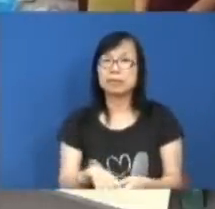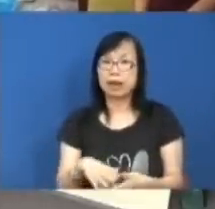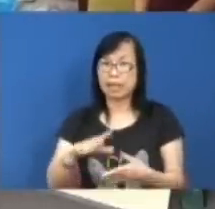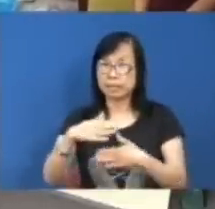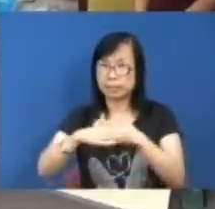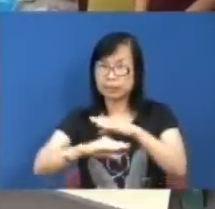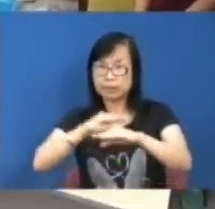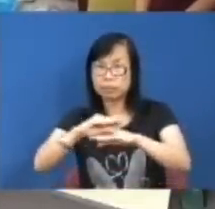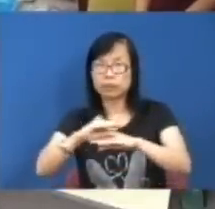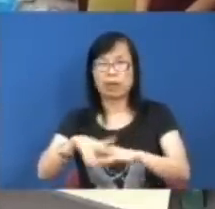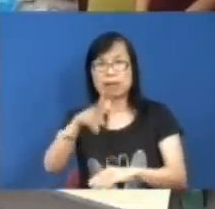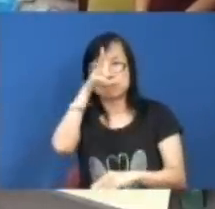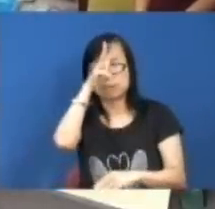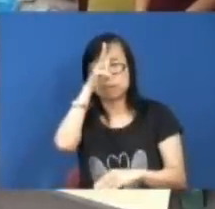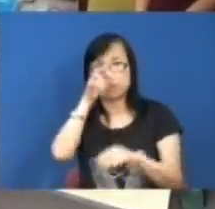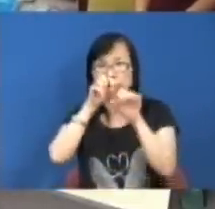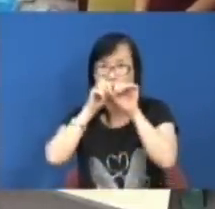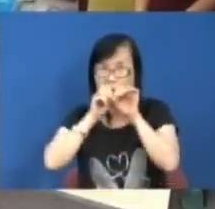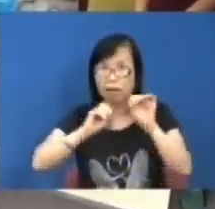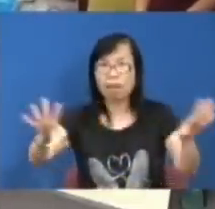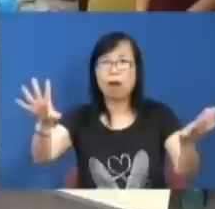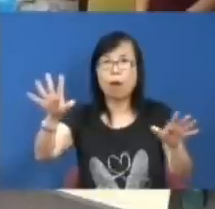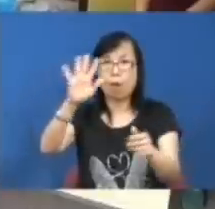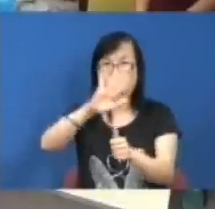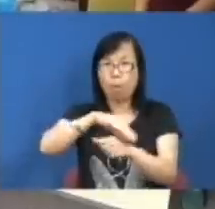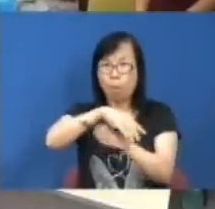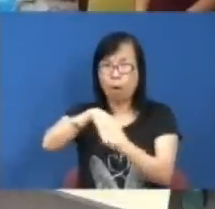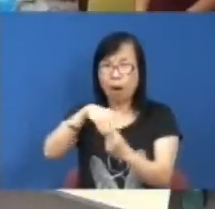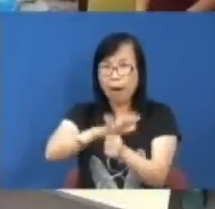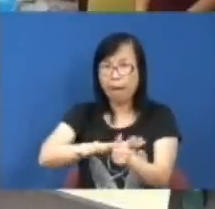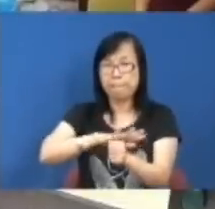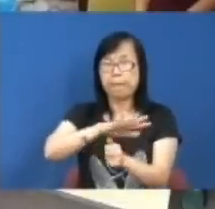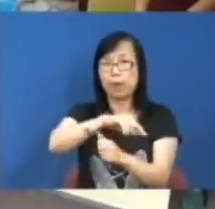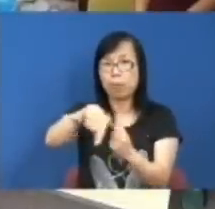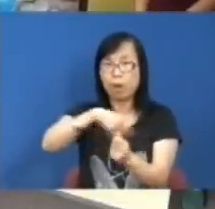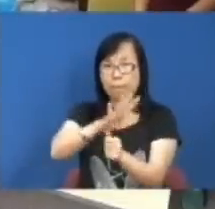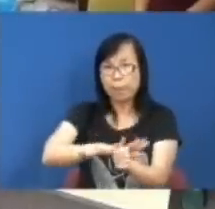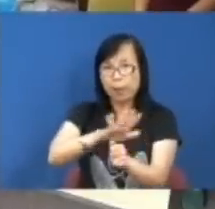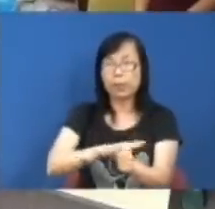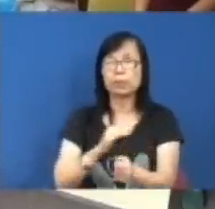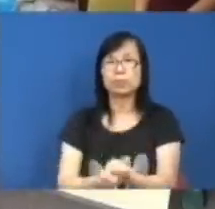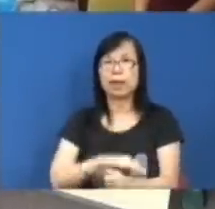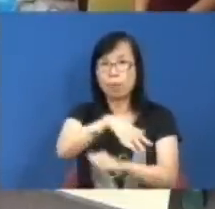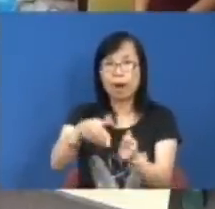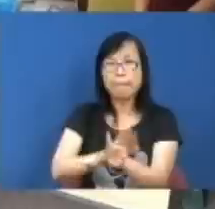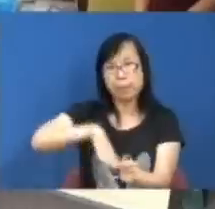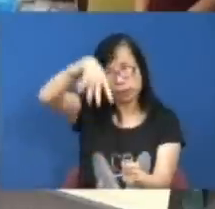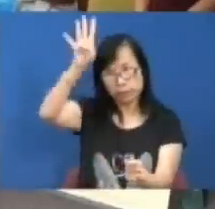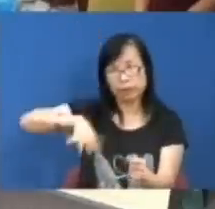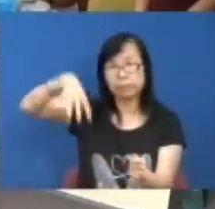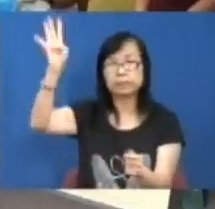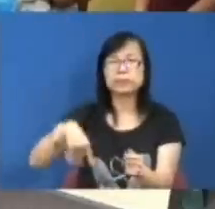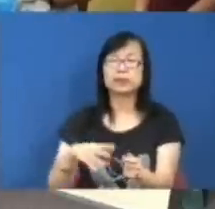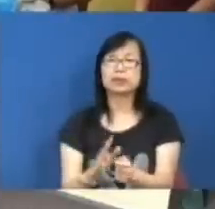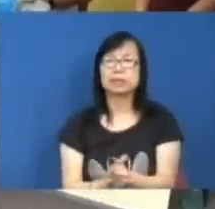界方面咧，政府都大力推行環保啊，我哋採用一啲低有機揮發性嘅質地咧， 即係環保漆啊， 冇錯啦。咁所以